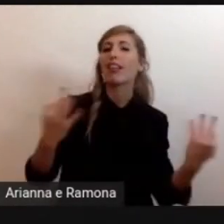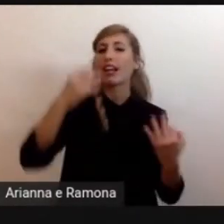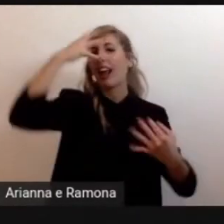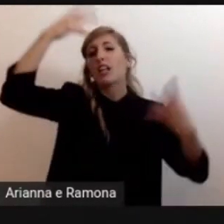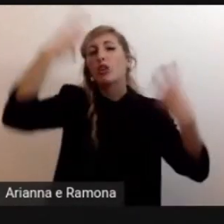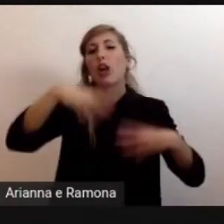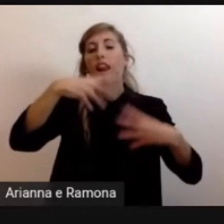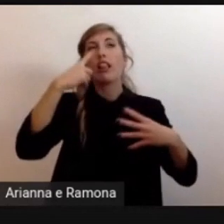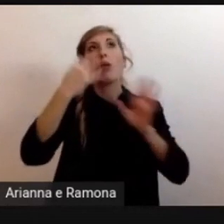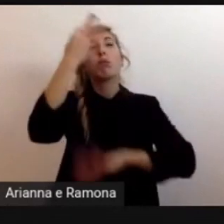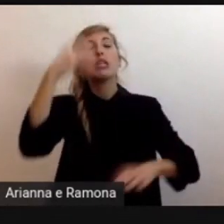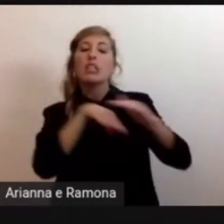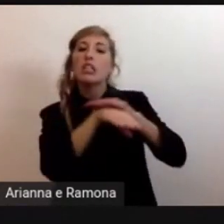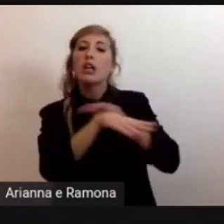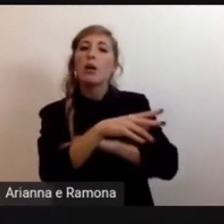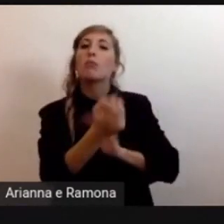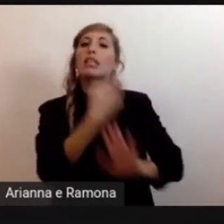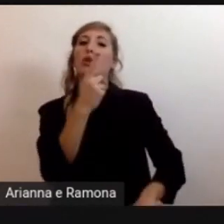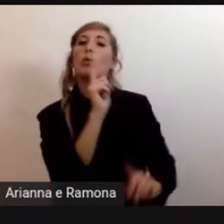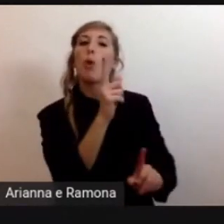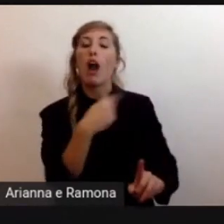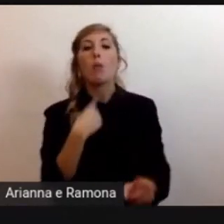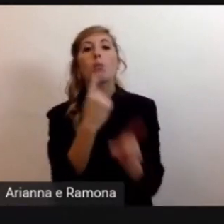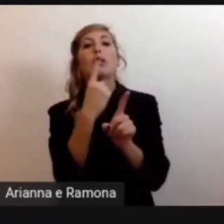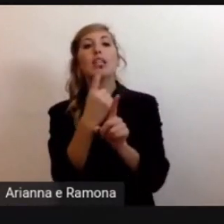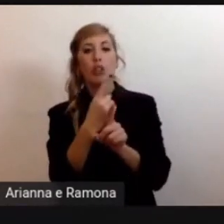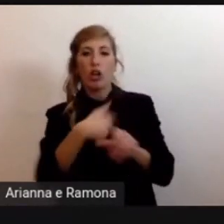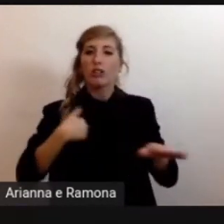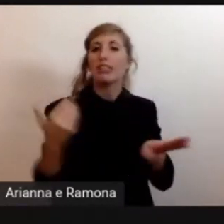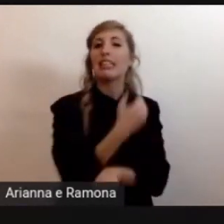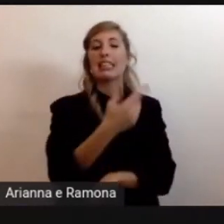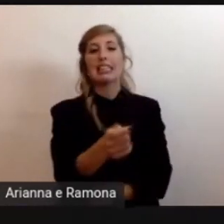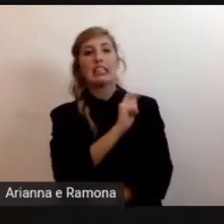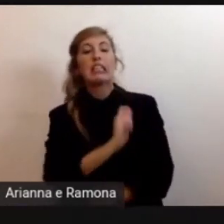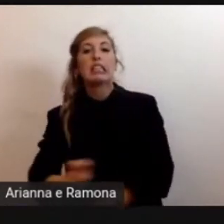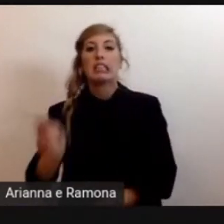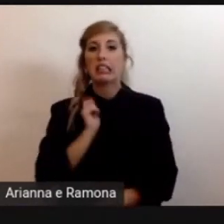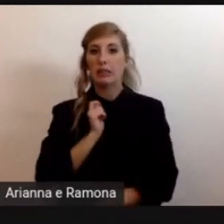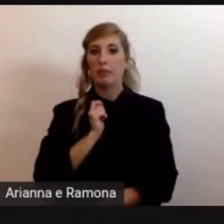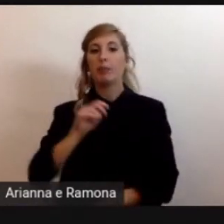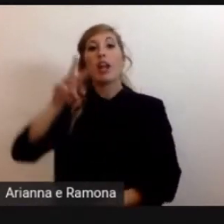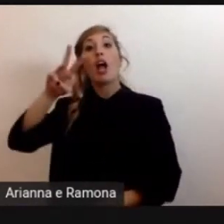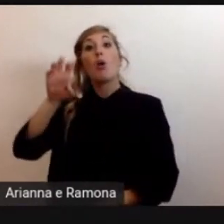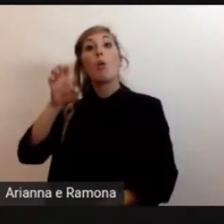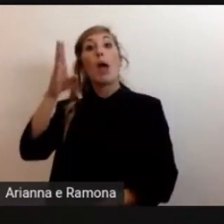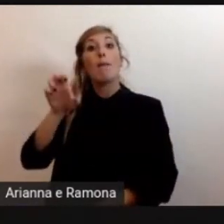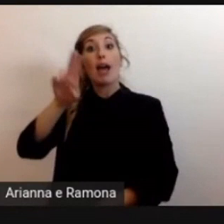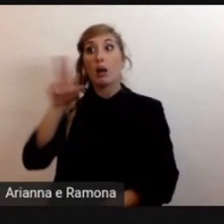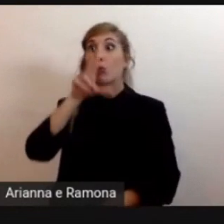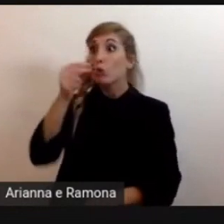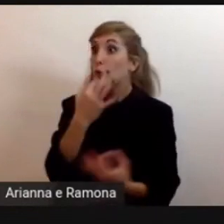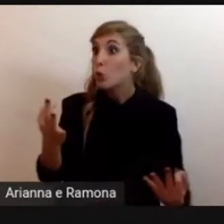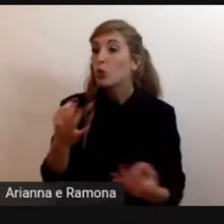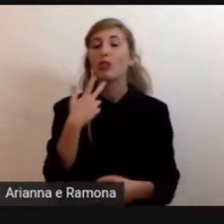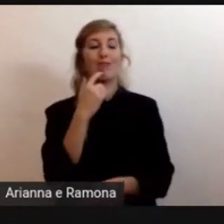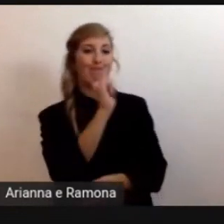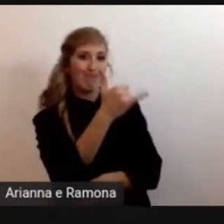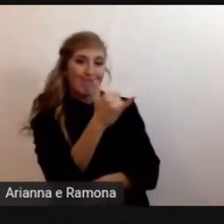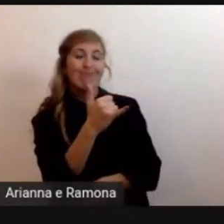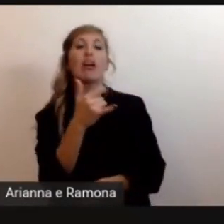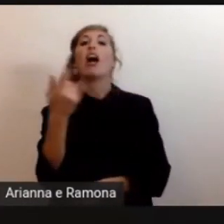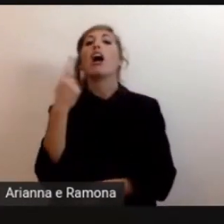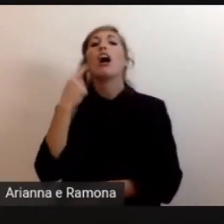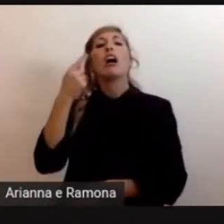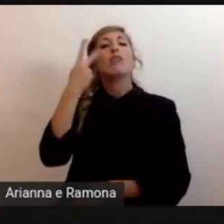unirsi in lui quasi andato bene secondo correttamente neanche le dire tu